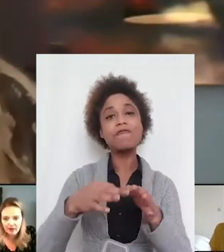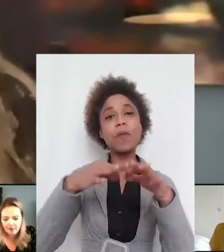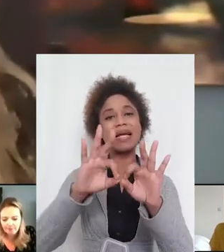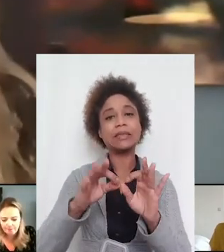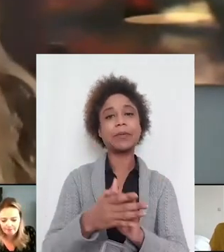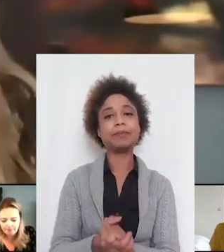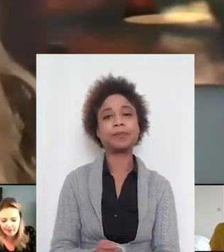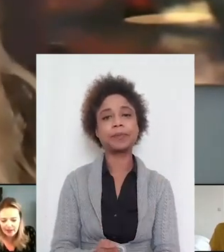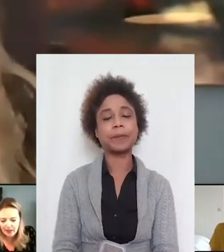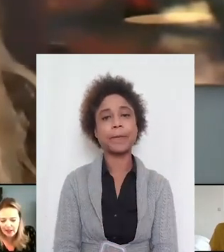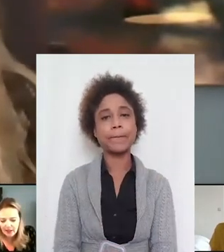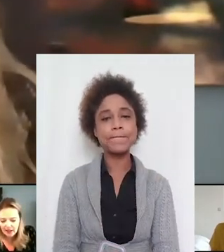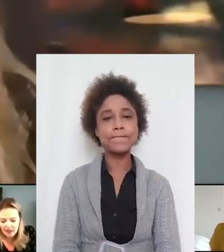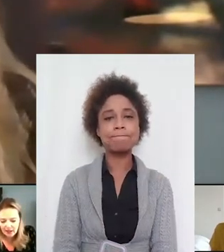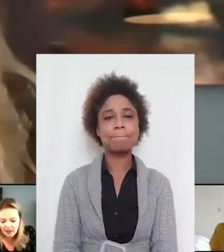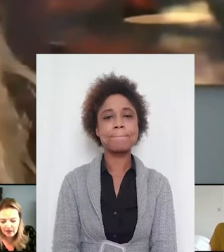verbeteren